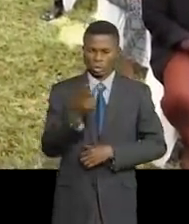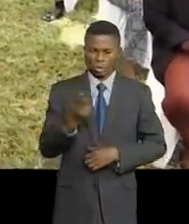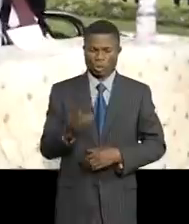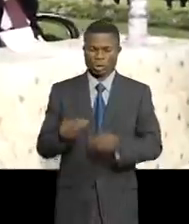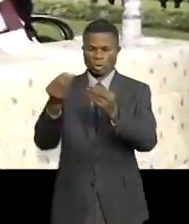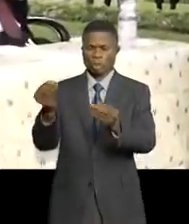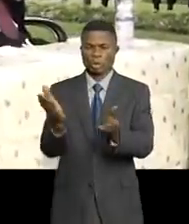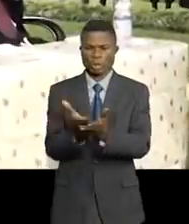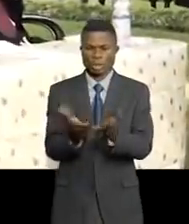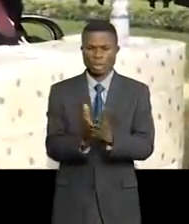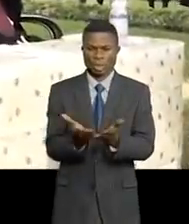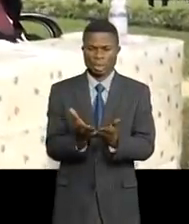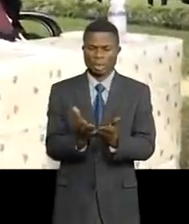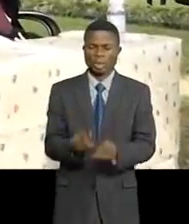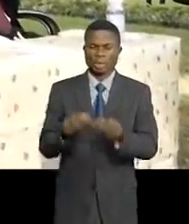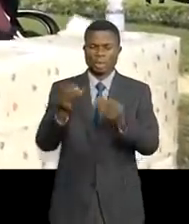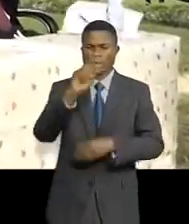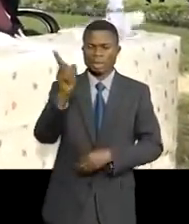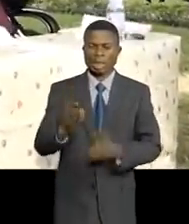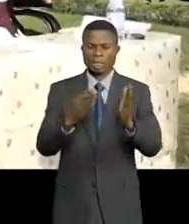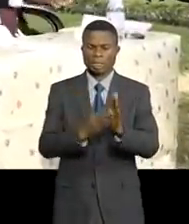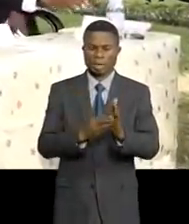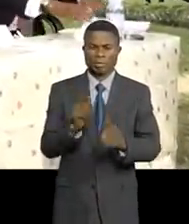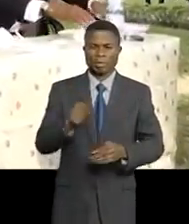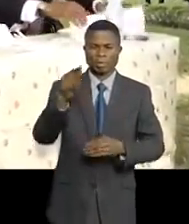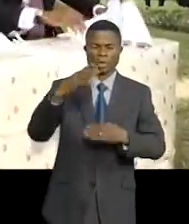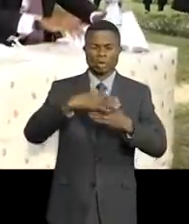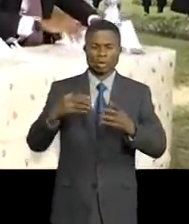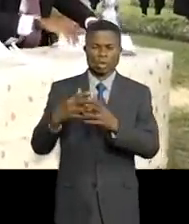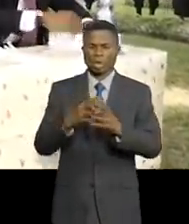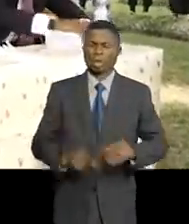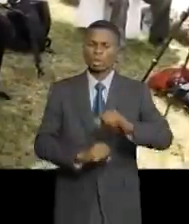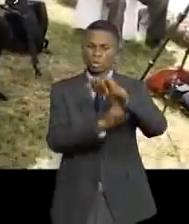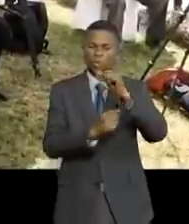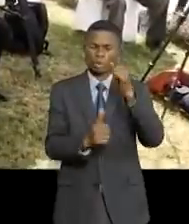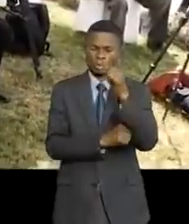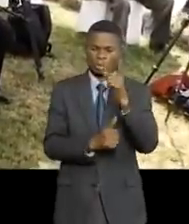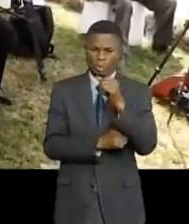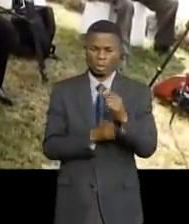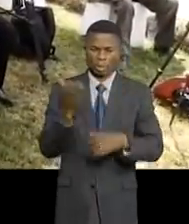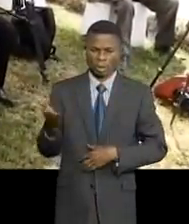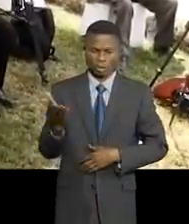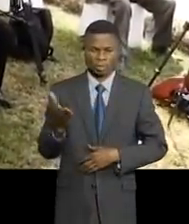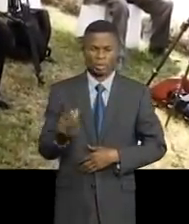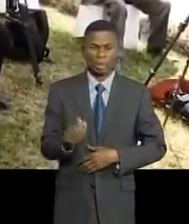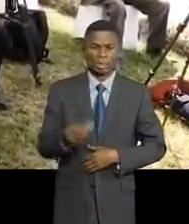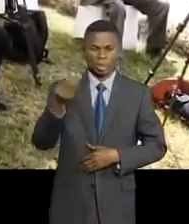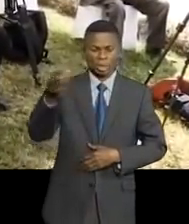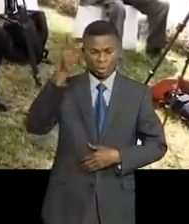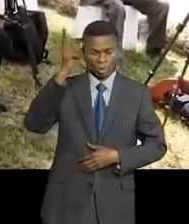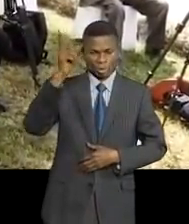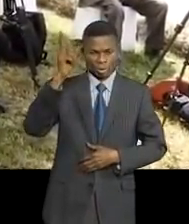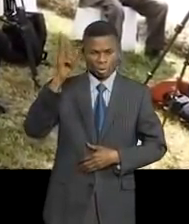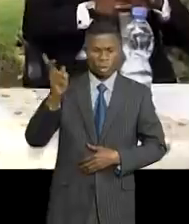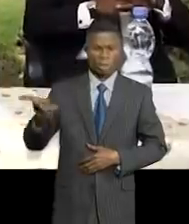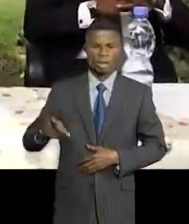portefeuille en disponibilisant 39 millions de dollars canadiens pour une assistance humanitaire en RDC. Ces fonds seront affectés prioritairement à